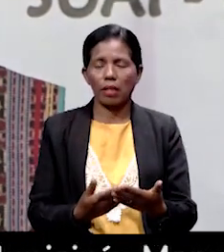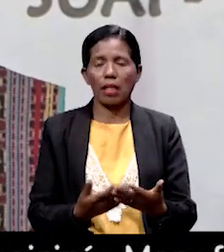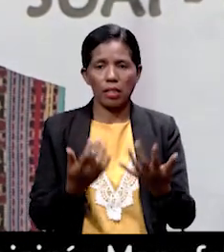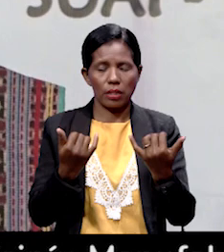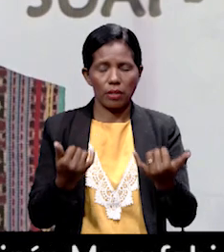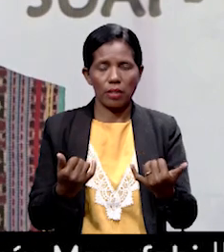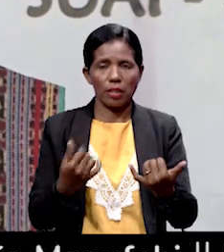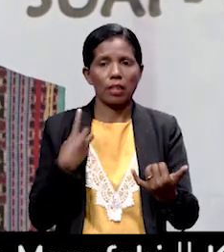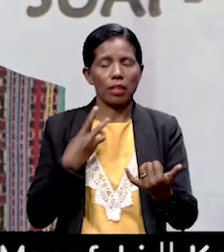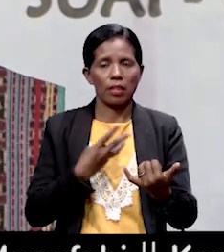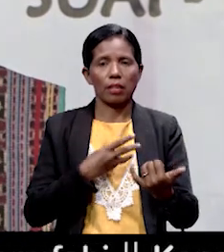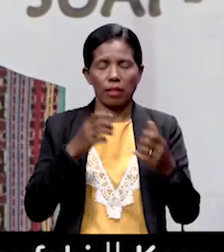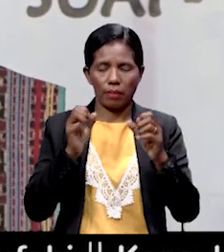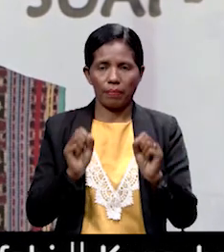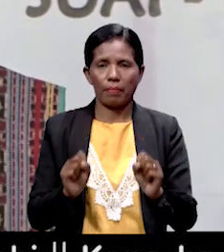defende